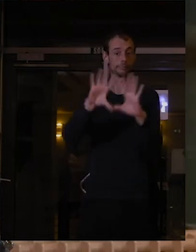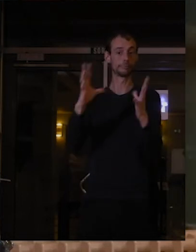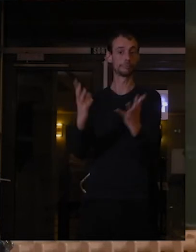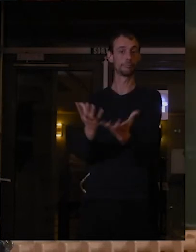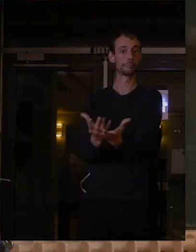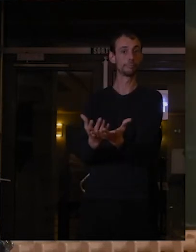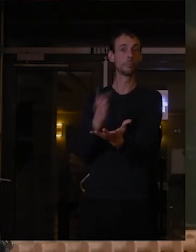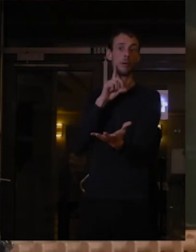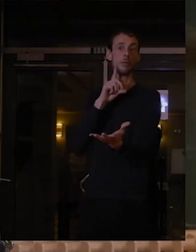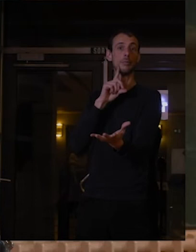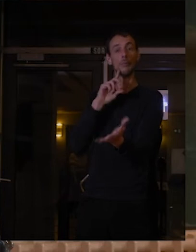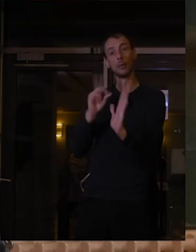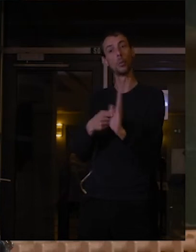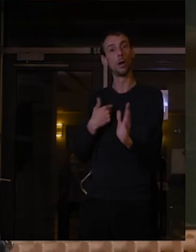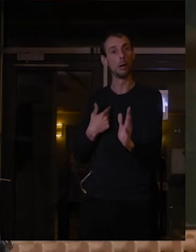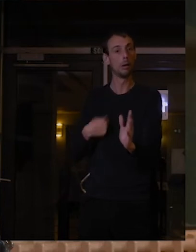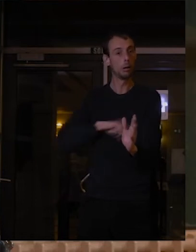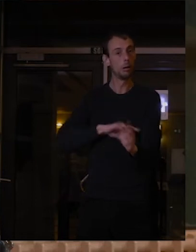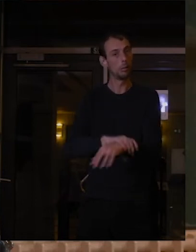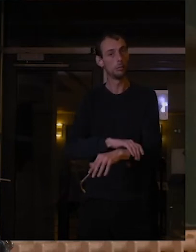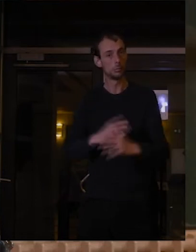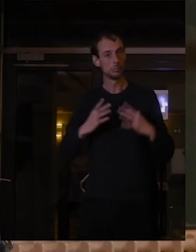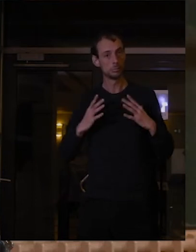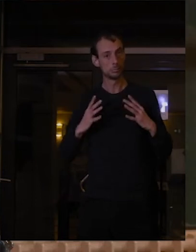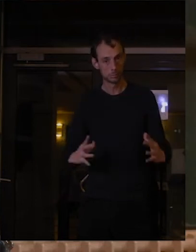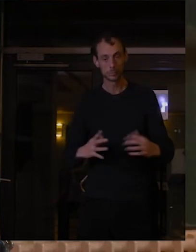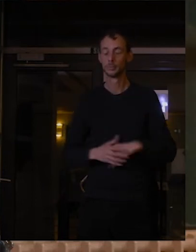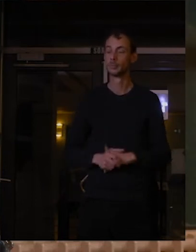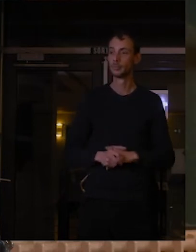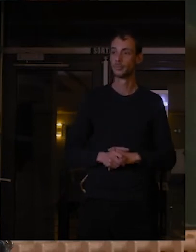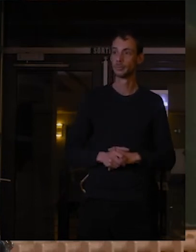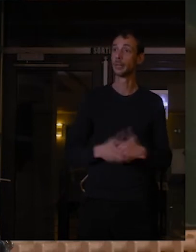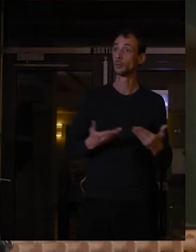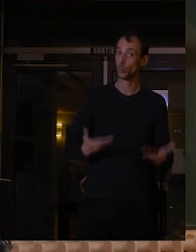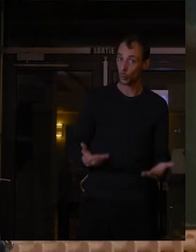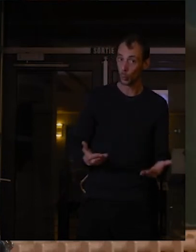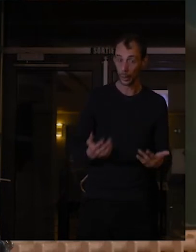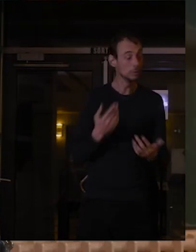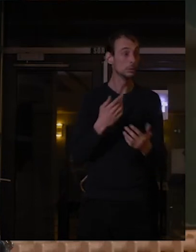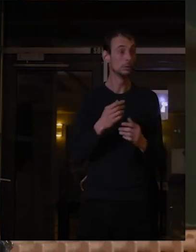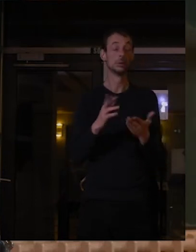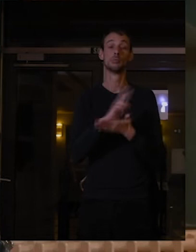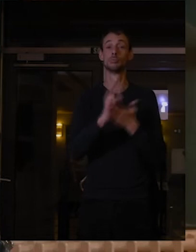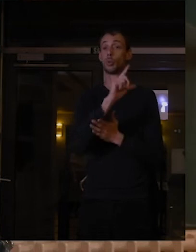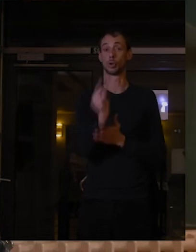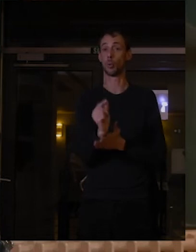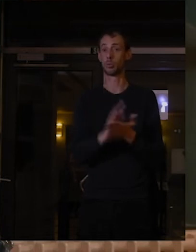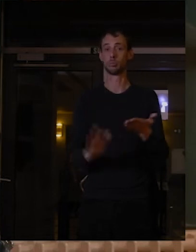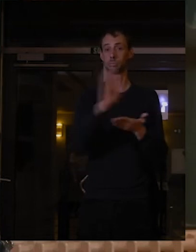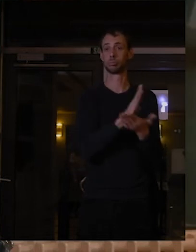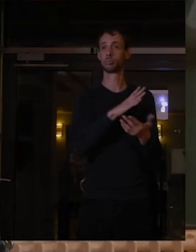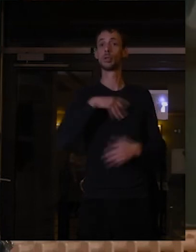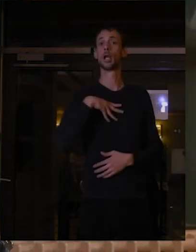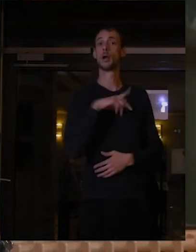sur le droit des femmes. Et aujourd'hui, il y a eu dans toute la Gironde des permanences où les avocats répondaient présents